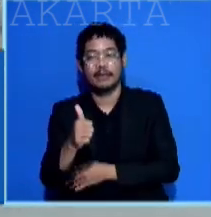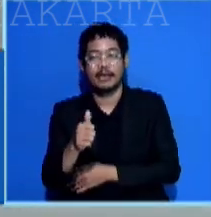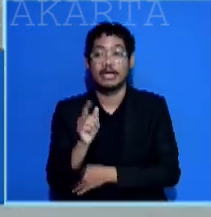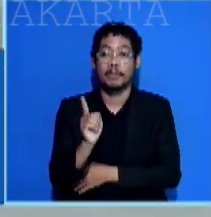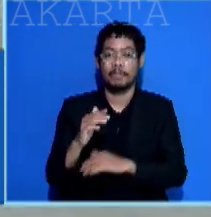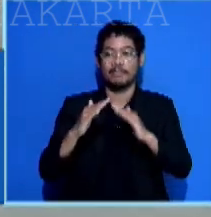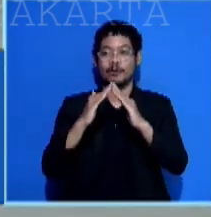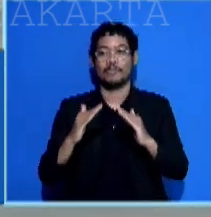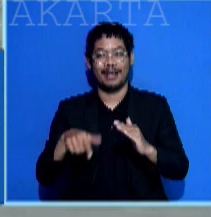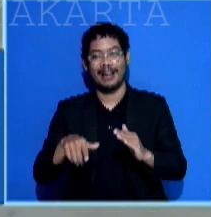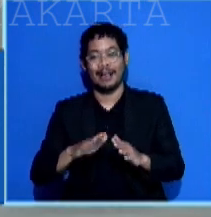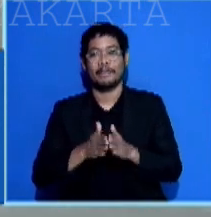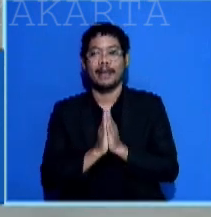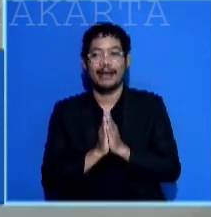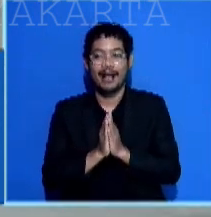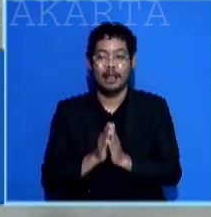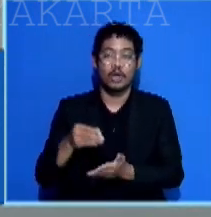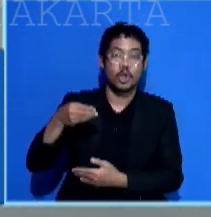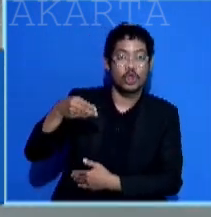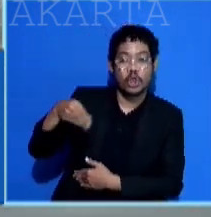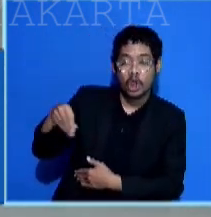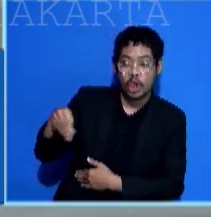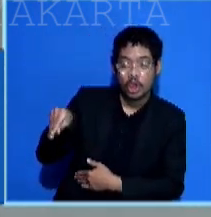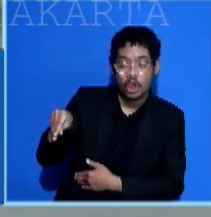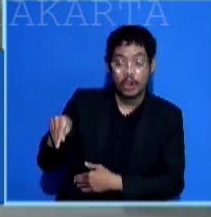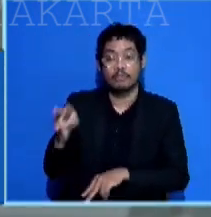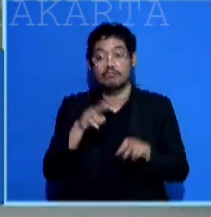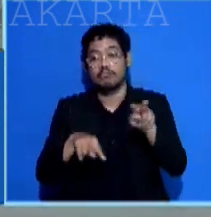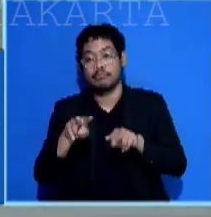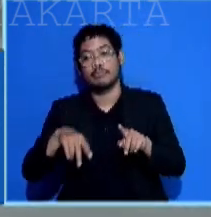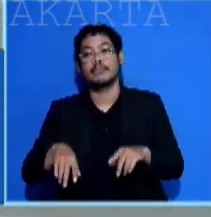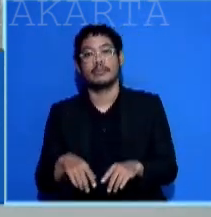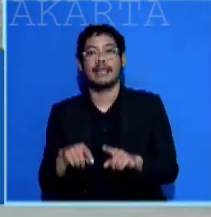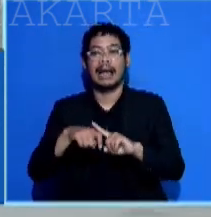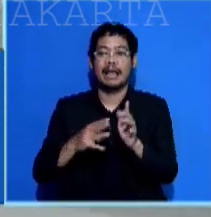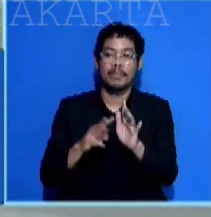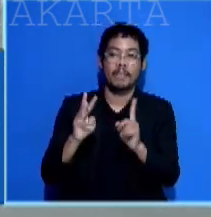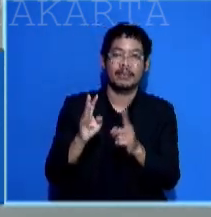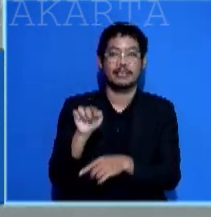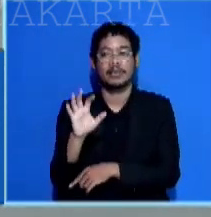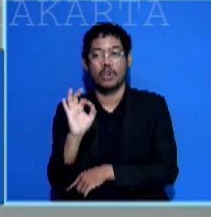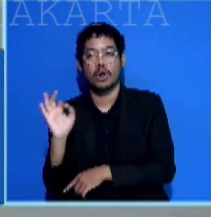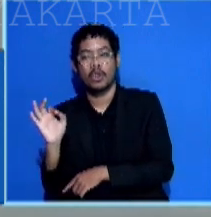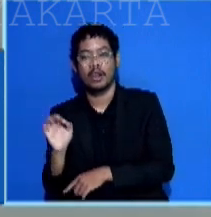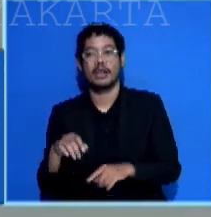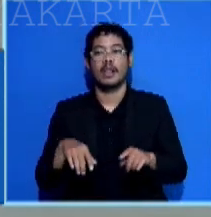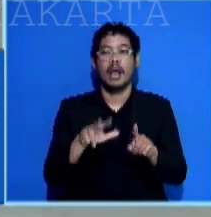pusko lebaran di gerbang tol Banyu Dono pos pantau di kilom 13+00 dan KM